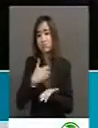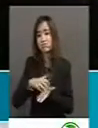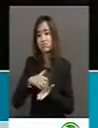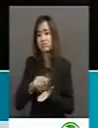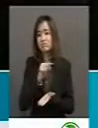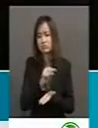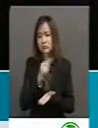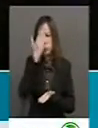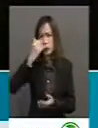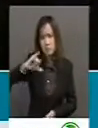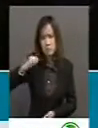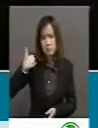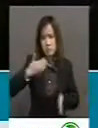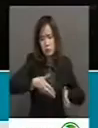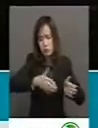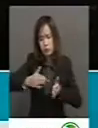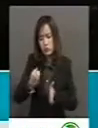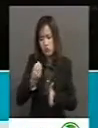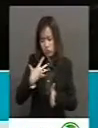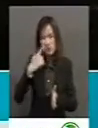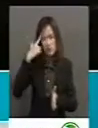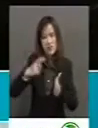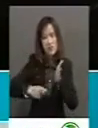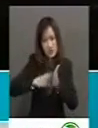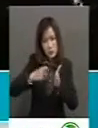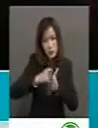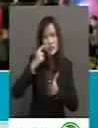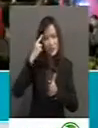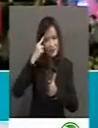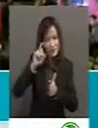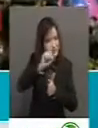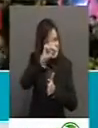คะเพราะว่ามีบางฝ่ายนี่มองว่าสาเหตุของเพลิงไหม้นี่น่าจะมีอะ